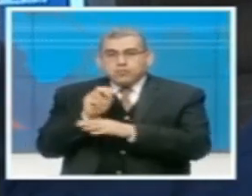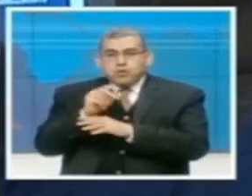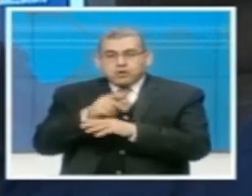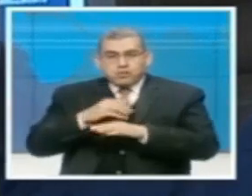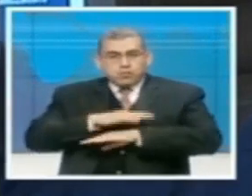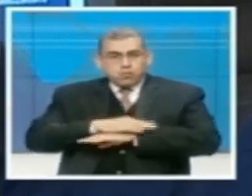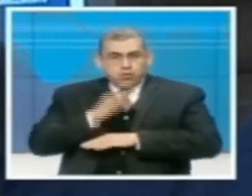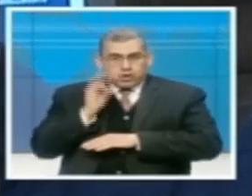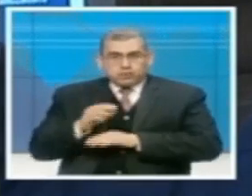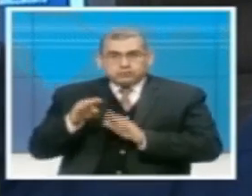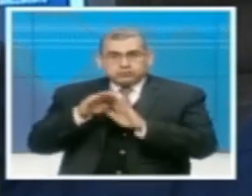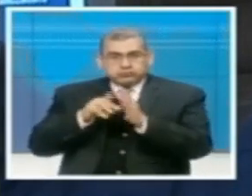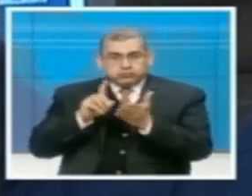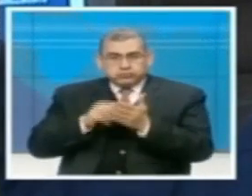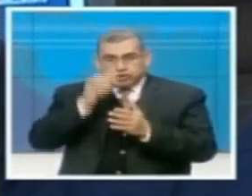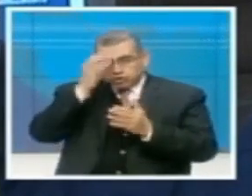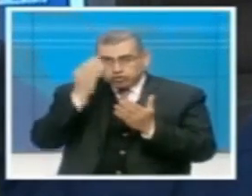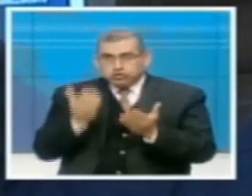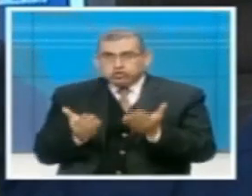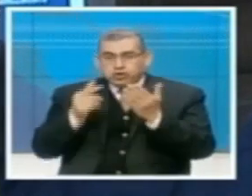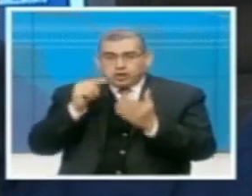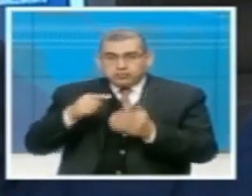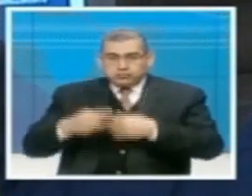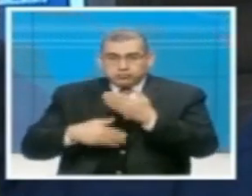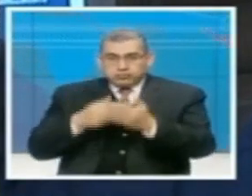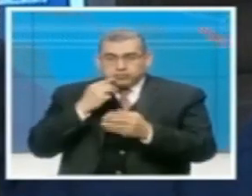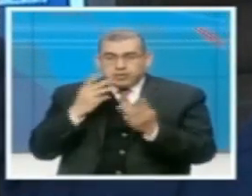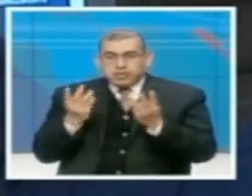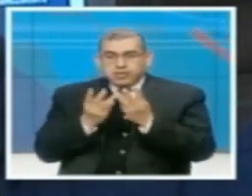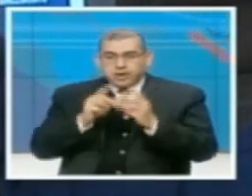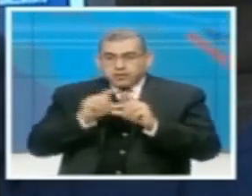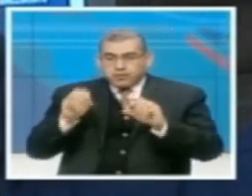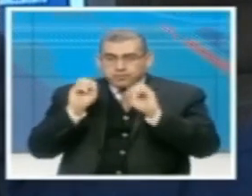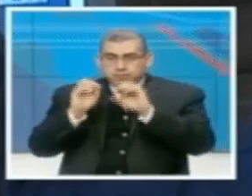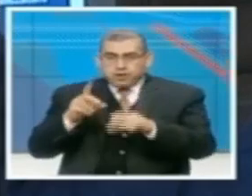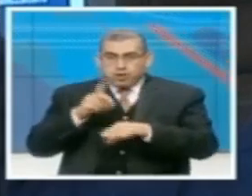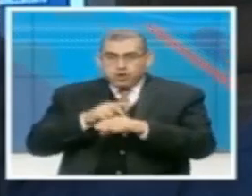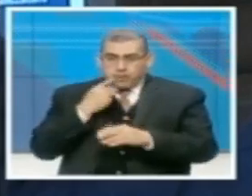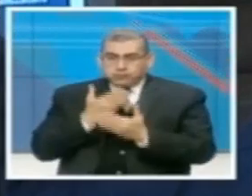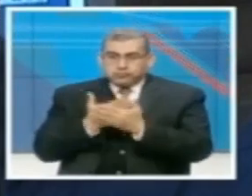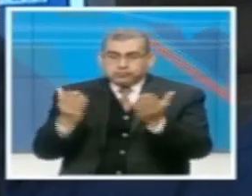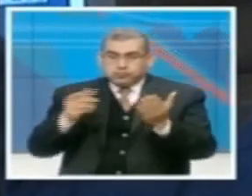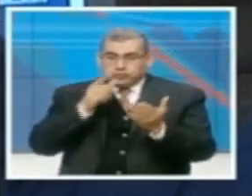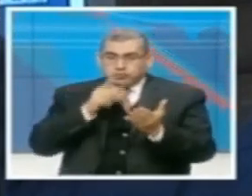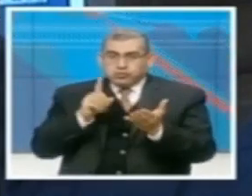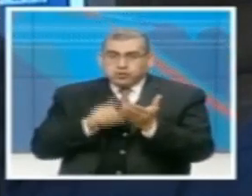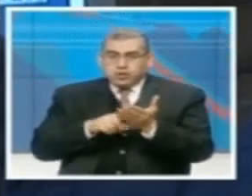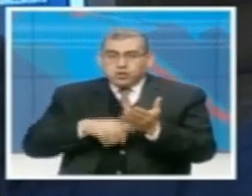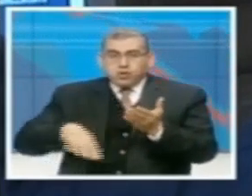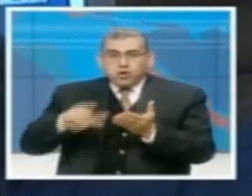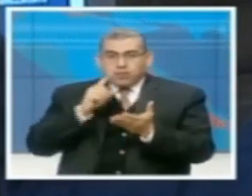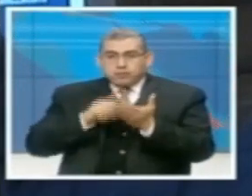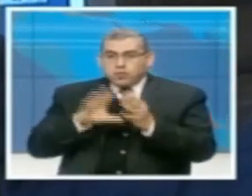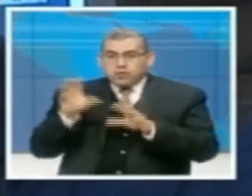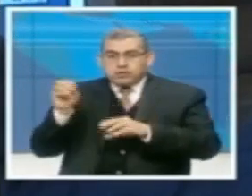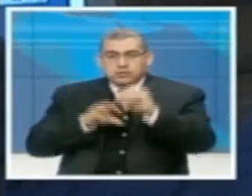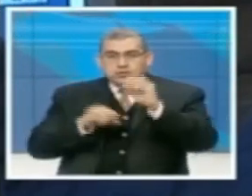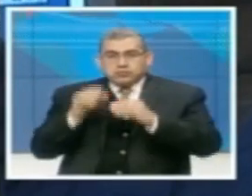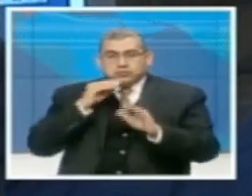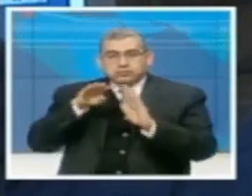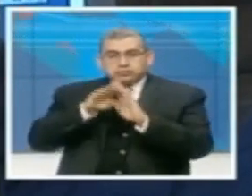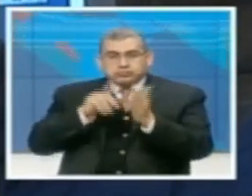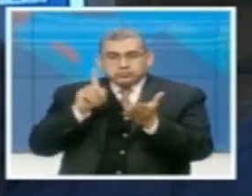جدا، إن شاء الله بإذن الله هننزلها على قناة التليجرام الخاصة بالأكاديمية. كل السيشنز مسجلة هتنزل على التليجرام